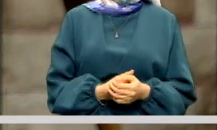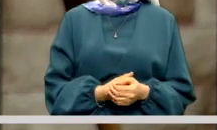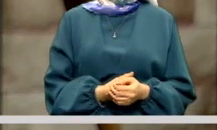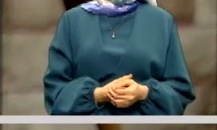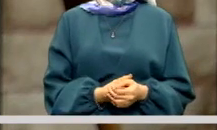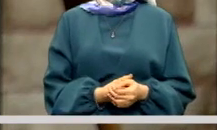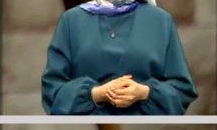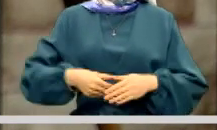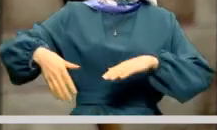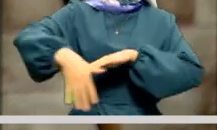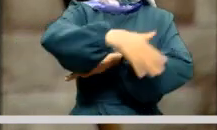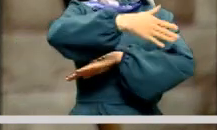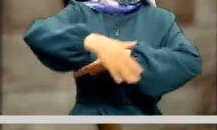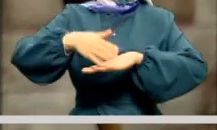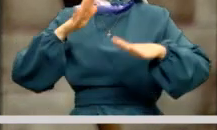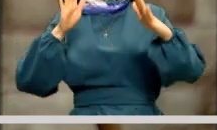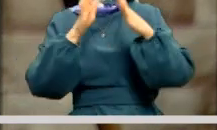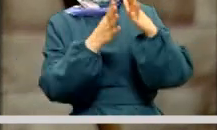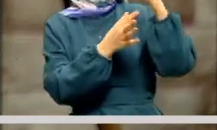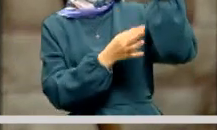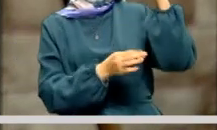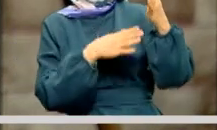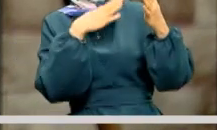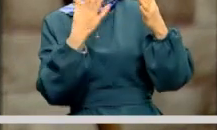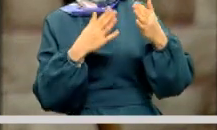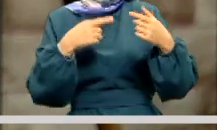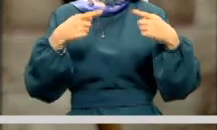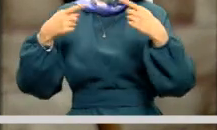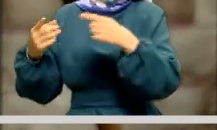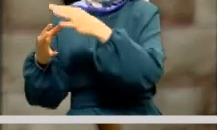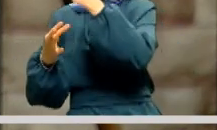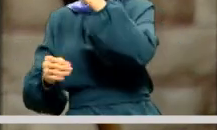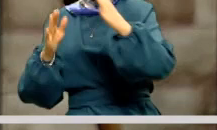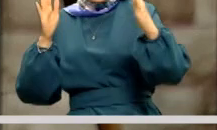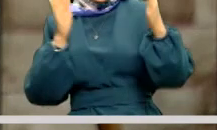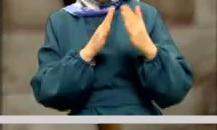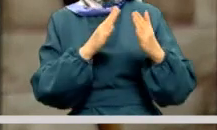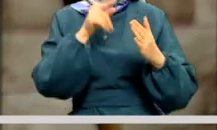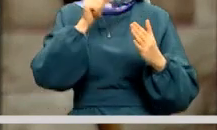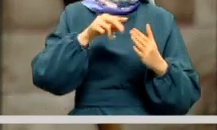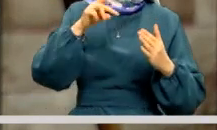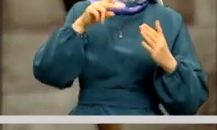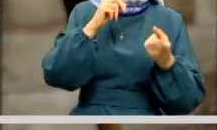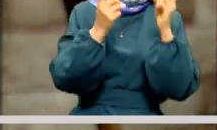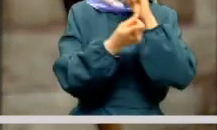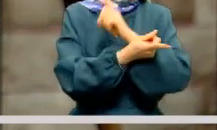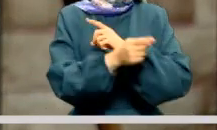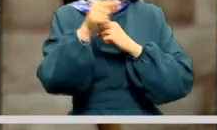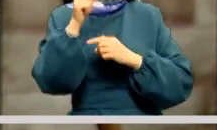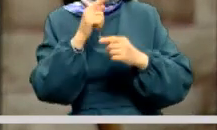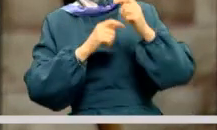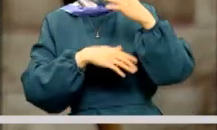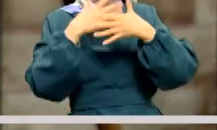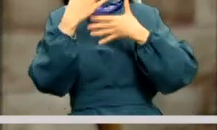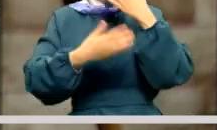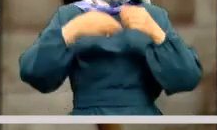sokakta karşılaştığımız yolda karşılaştığımız veya farklı ortamlarda karşılaştığımız bu tür benzer durumlarda mutlaka